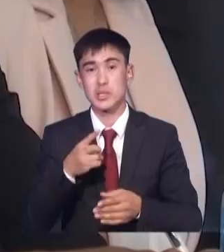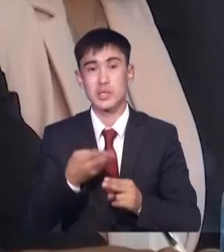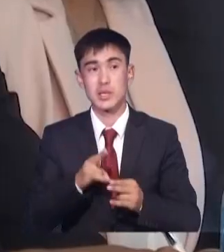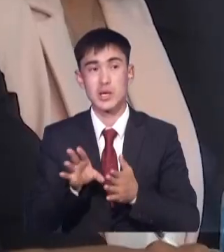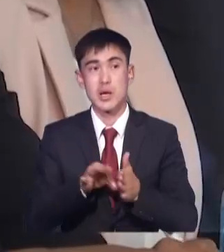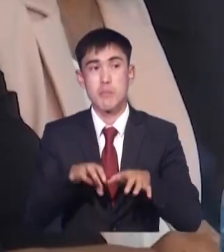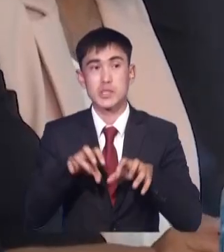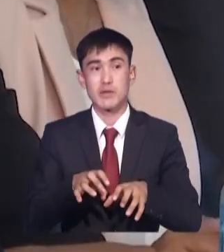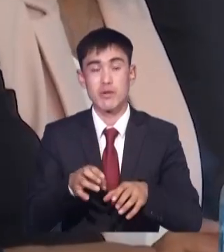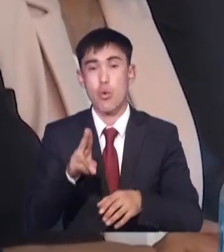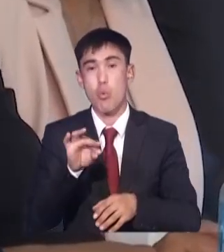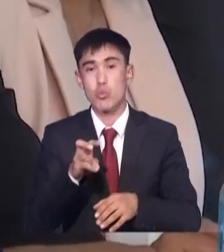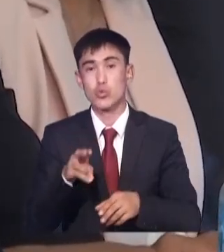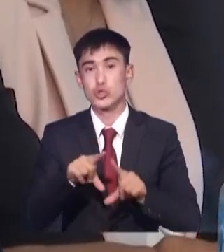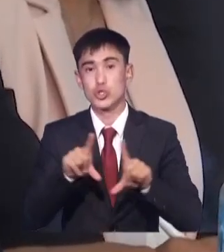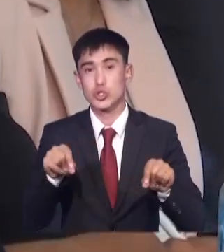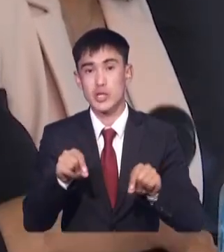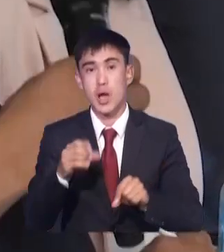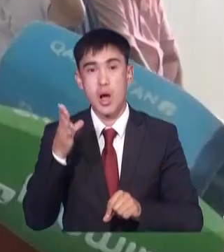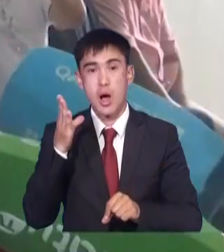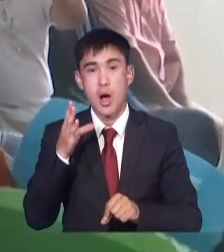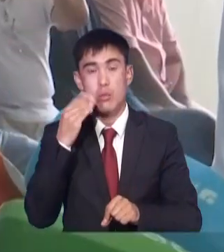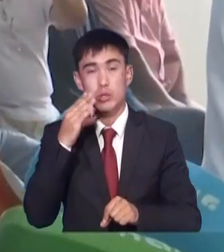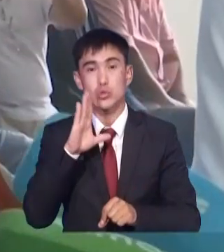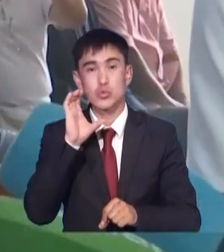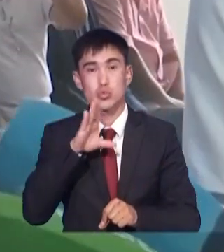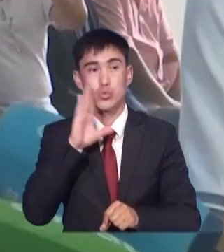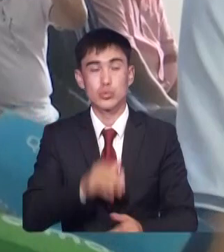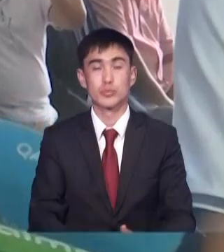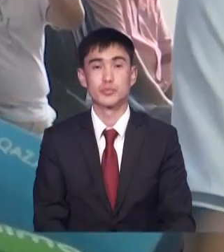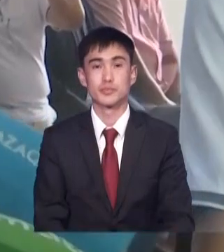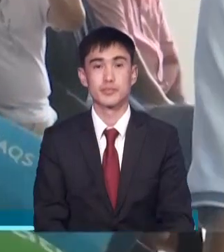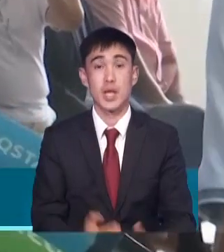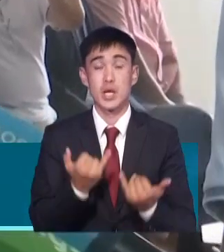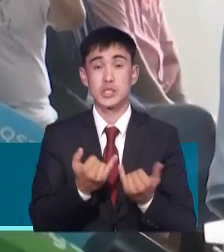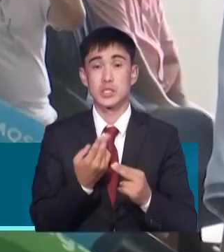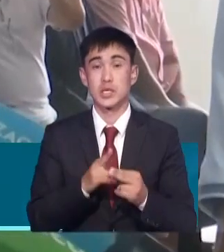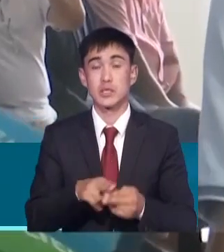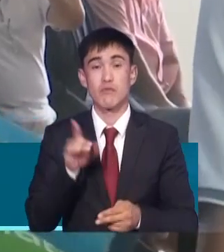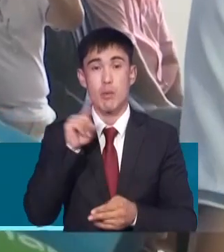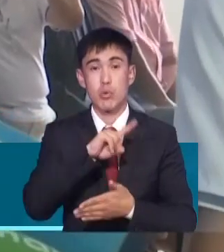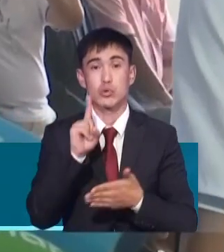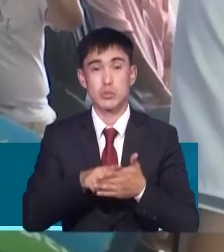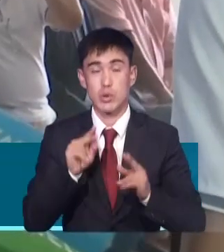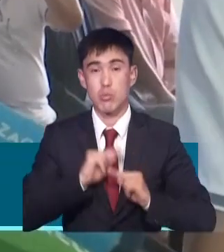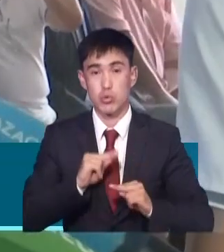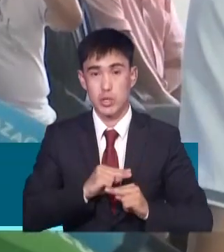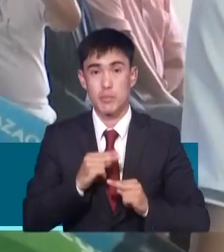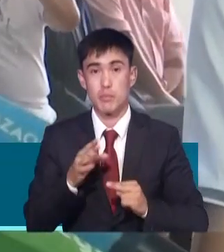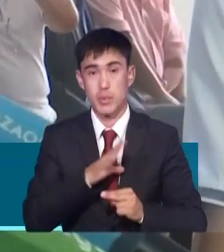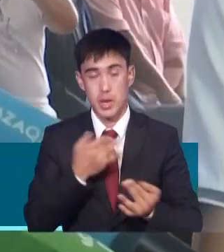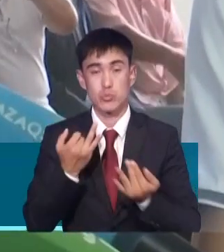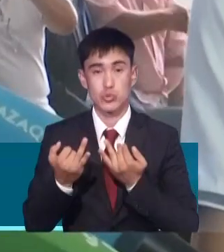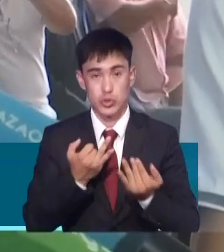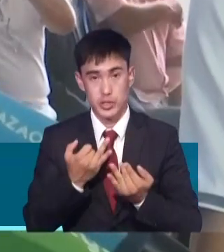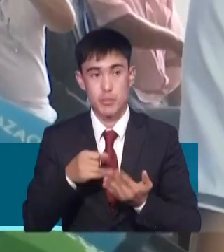непосредственно представитель коммунального учреждения Алматы-Су. Сейчас над этим вопросом работаем. Неоднократно были обсуждения